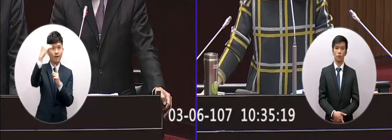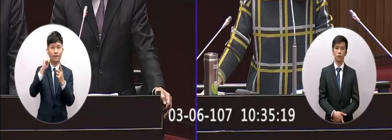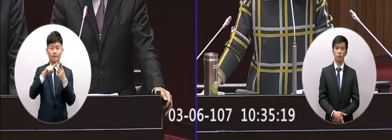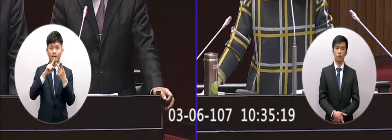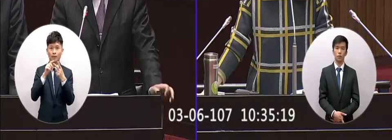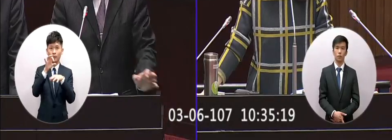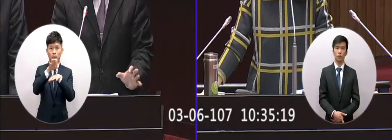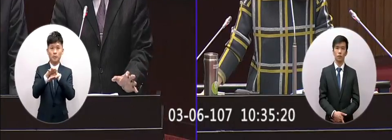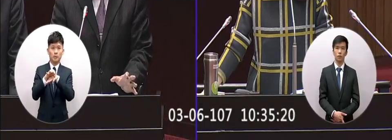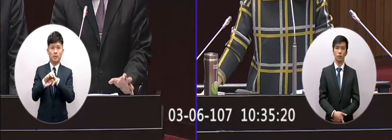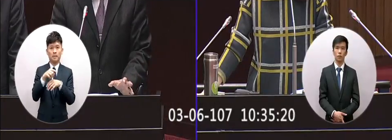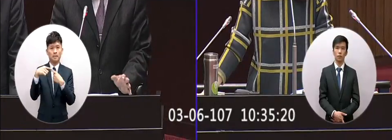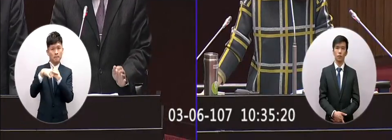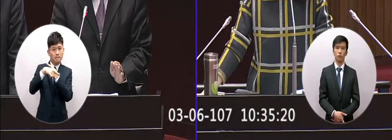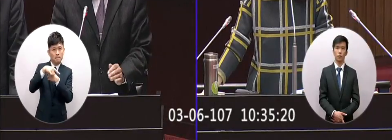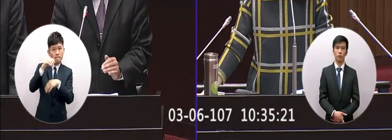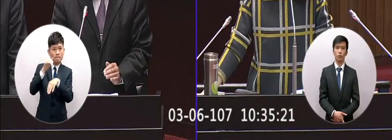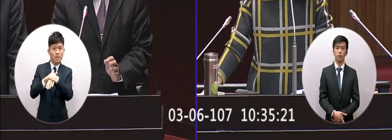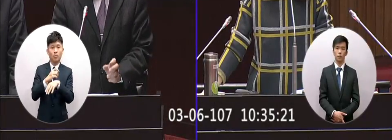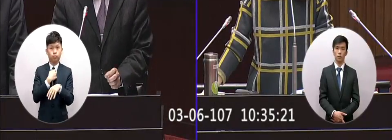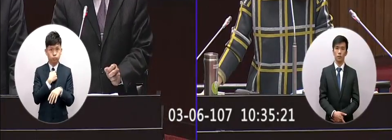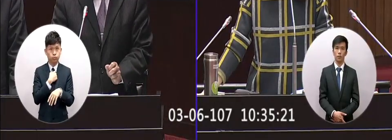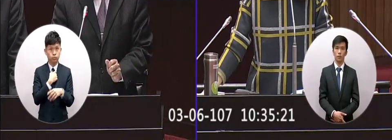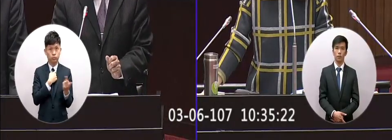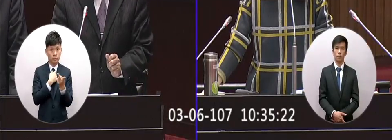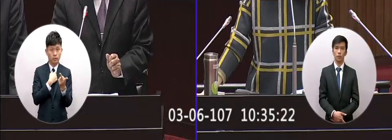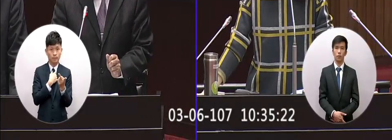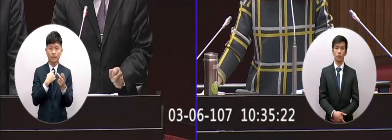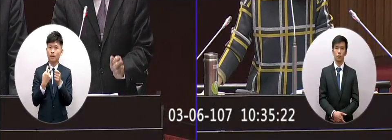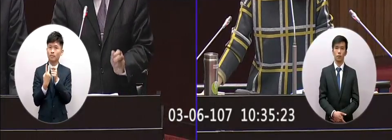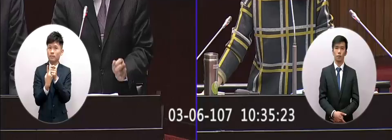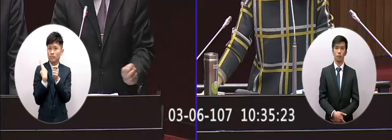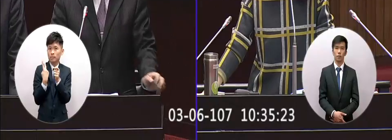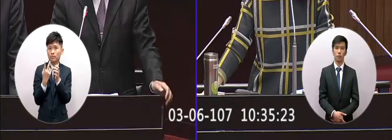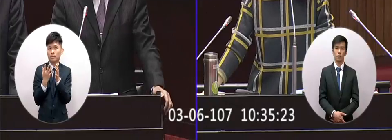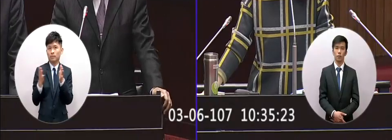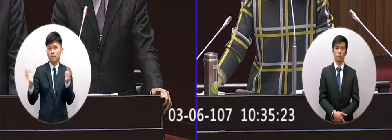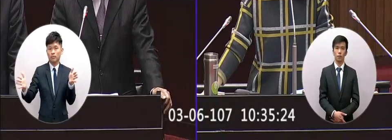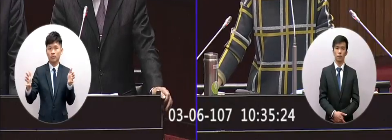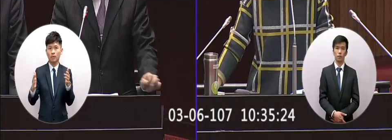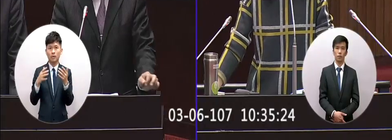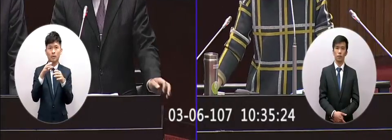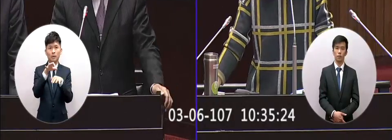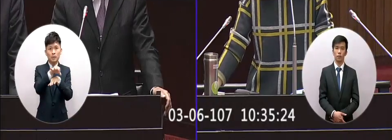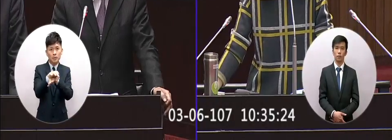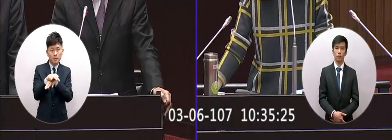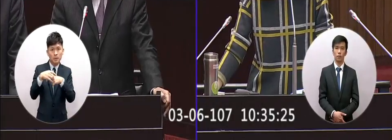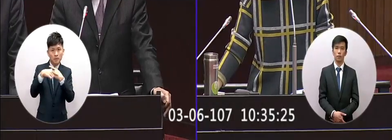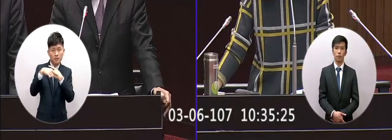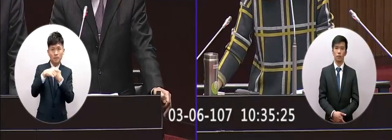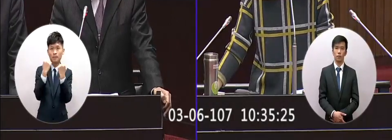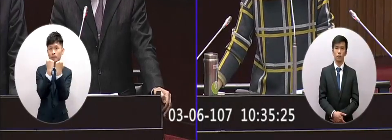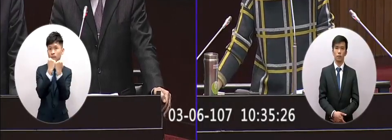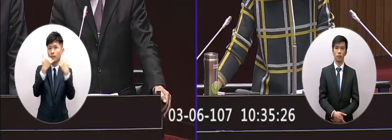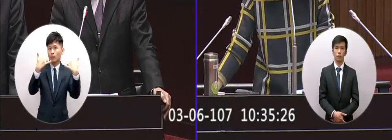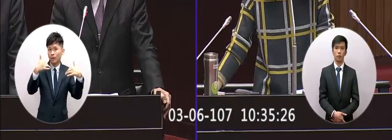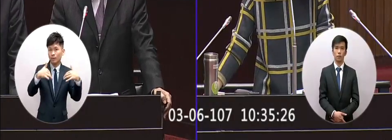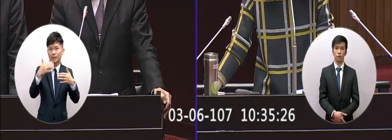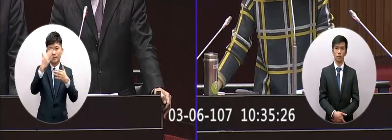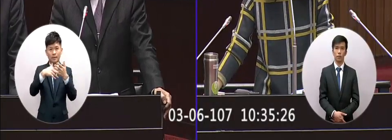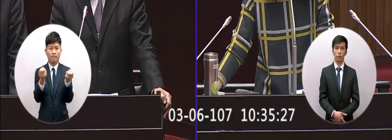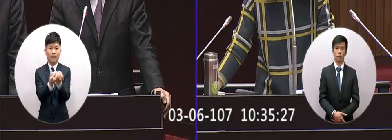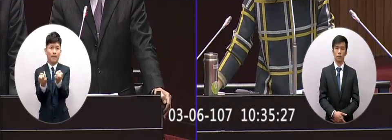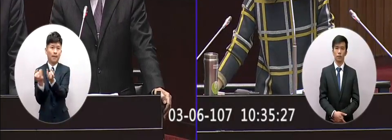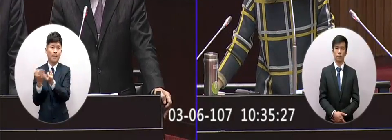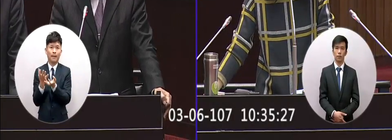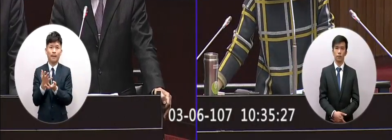学术成就。那么从这样的情况，但是过去两年台大因为学伦的问题，还有几个校务啊，其实是严